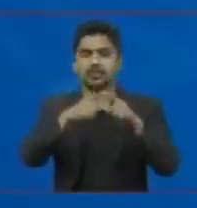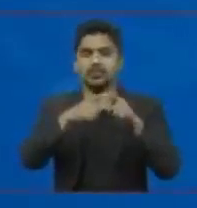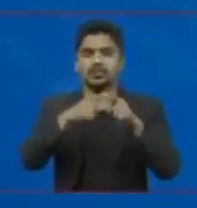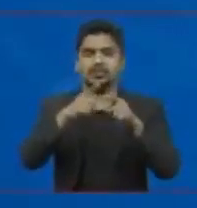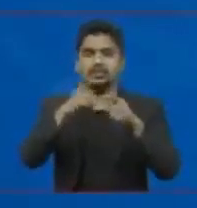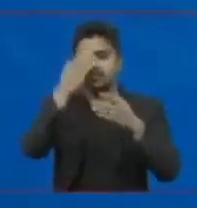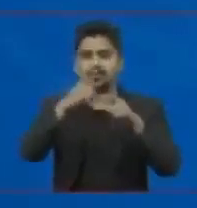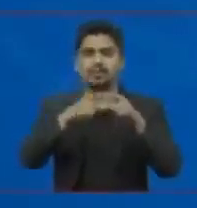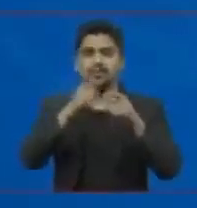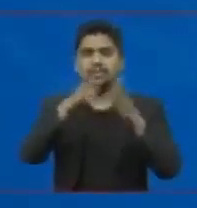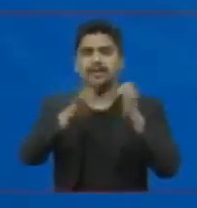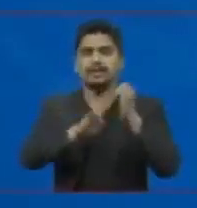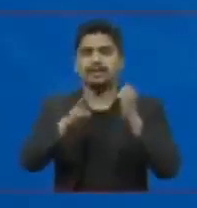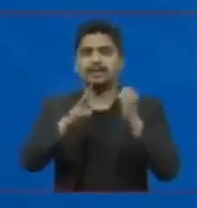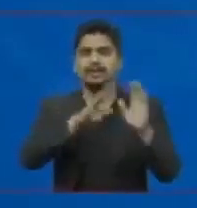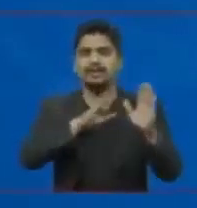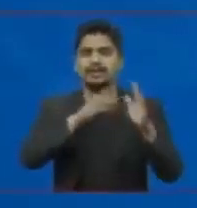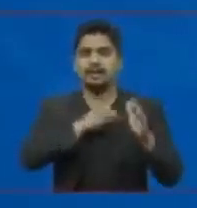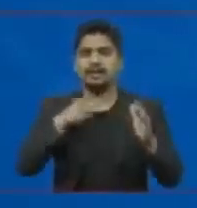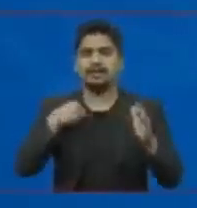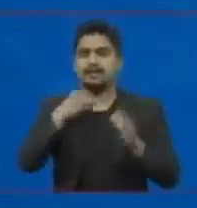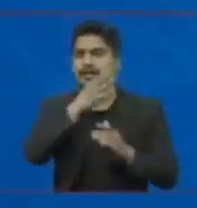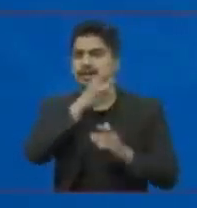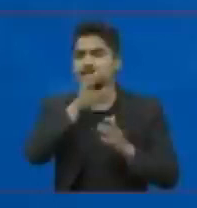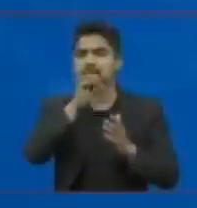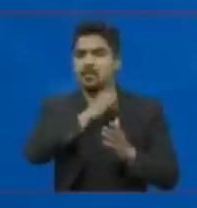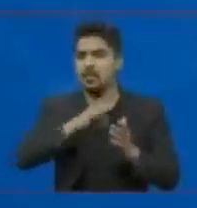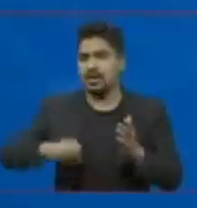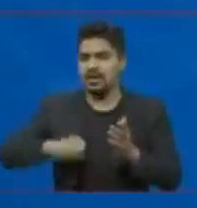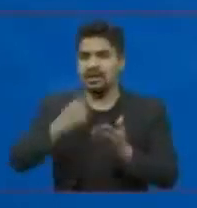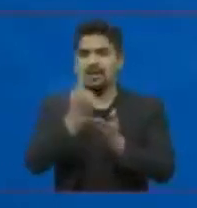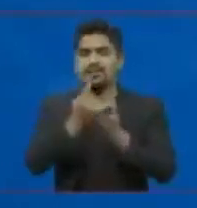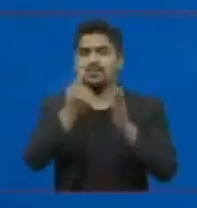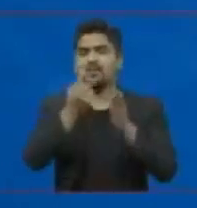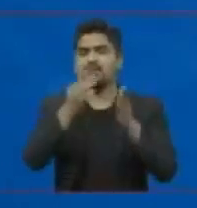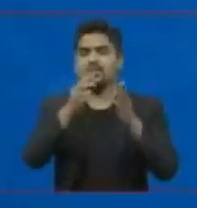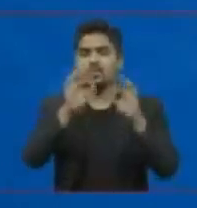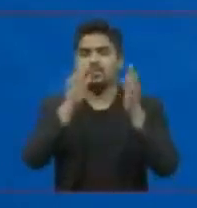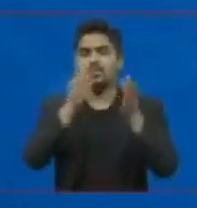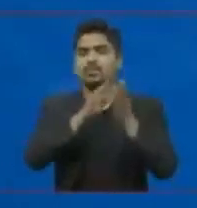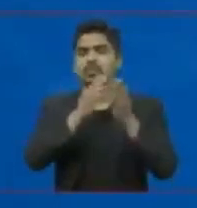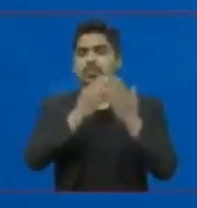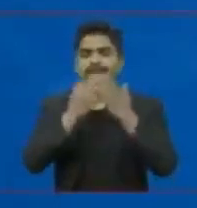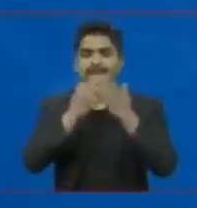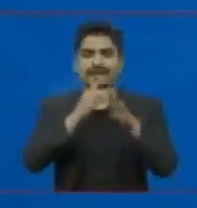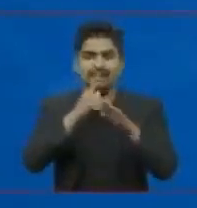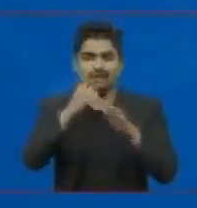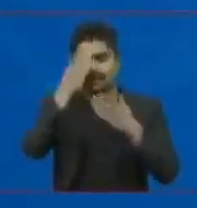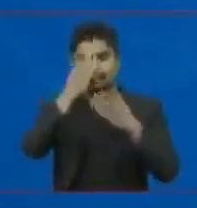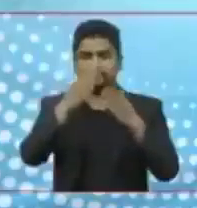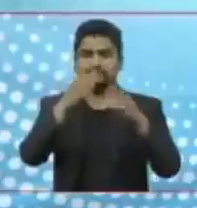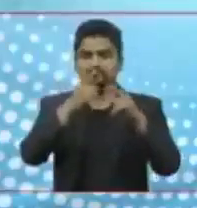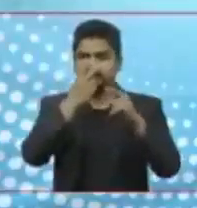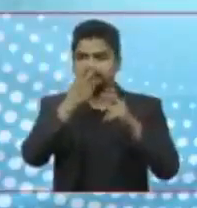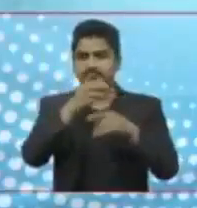आएको स्वास्थ्य मन्त्रालयले जनाएको छ। यी जिल्लाका विद्यालय, रात्रि व्यवसायहरू, रेस्टुरेन्ट तथा क्लबहरू, खेलकुद, जिम, मठ